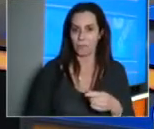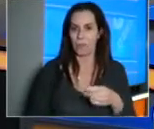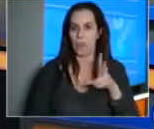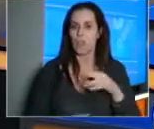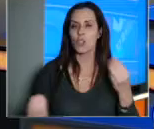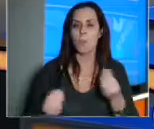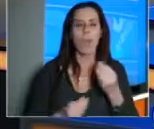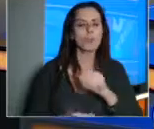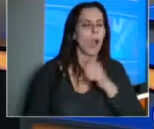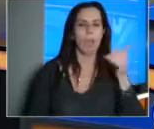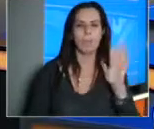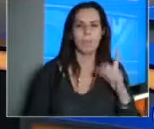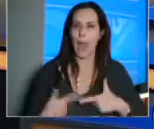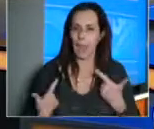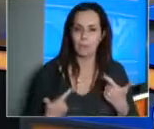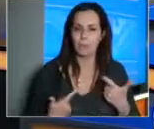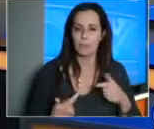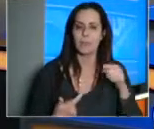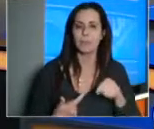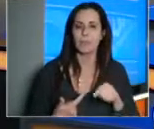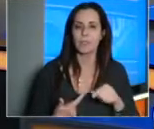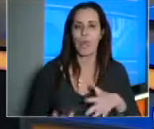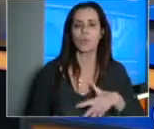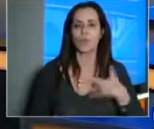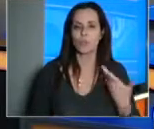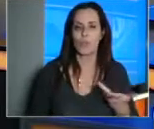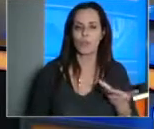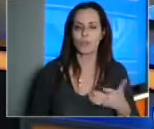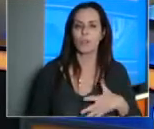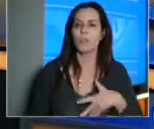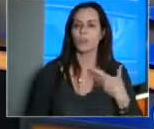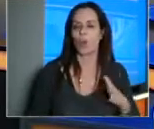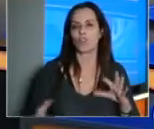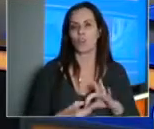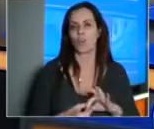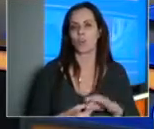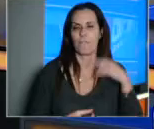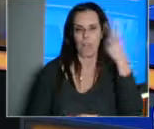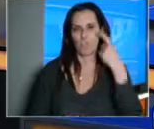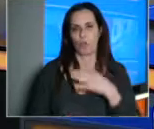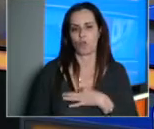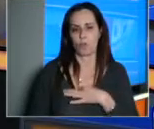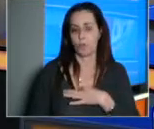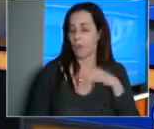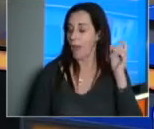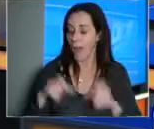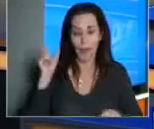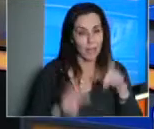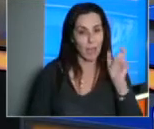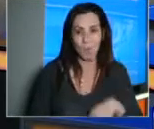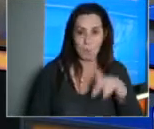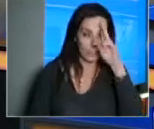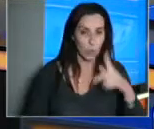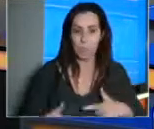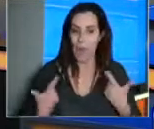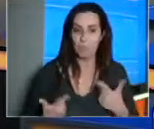משהו שקודם לכל דבר אחר בחיים, וזה התחושה, תחושת השייכות והזהות שלי. אנשים סיכנו את